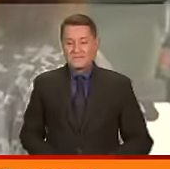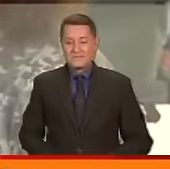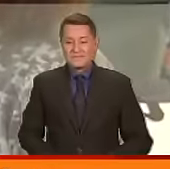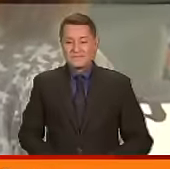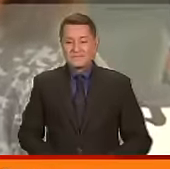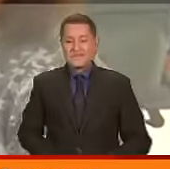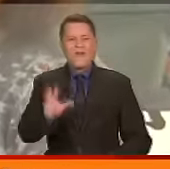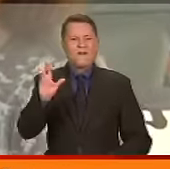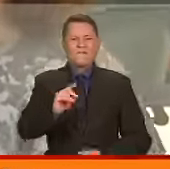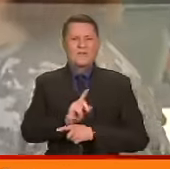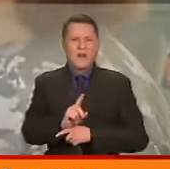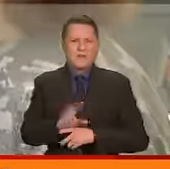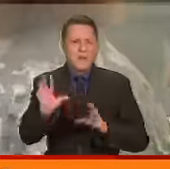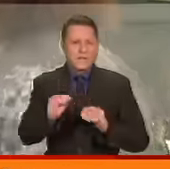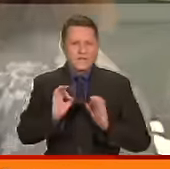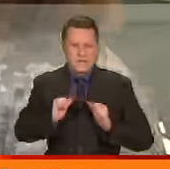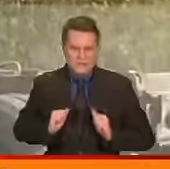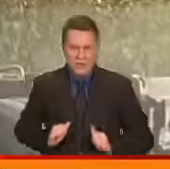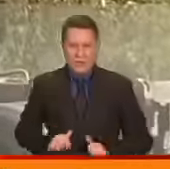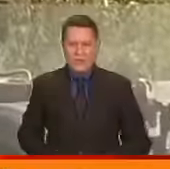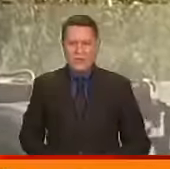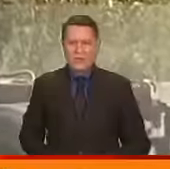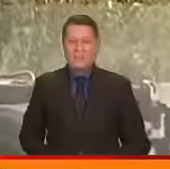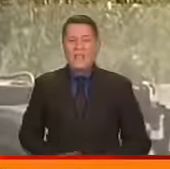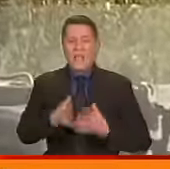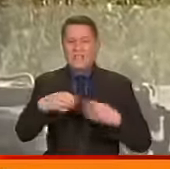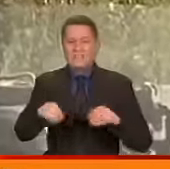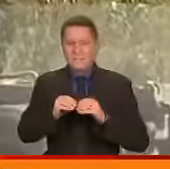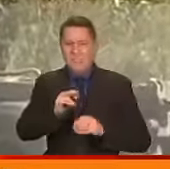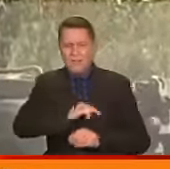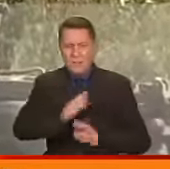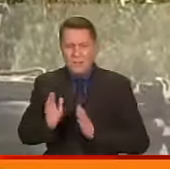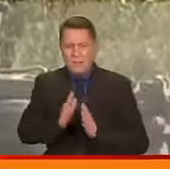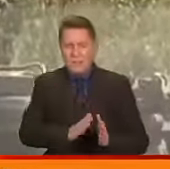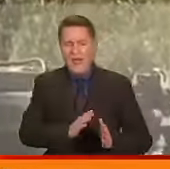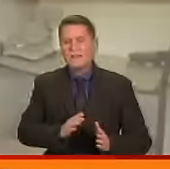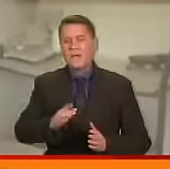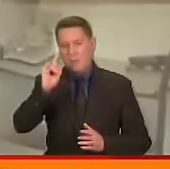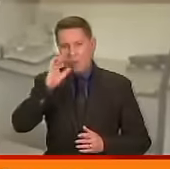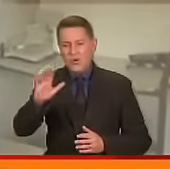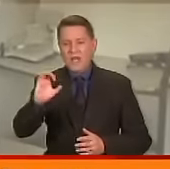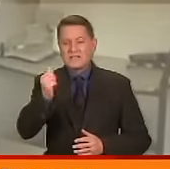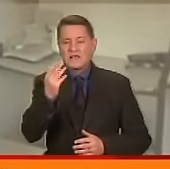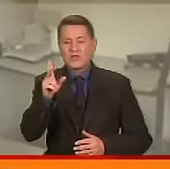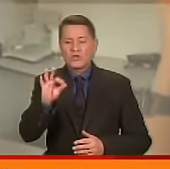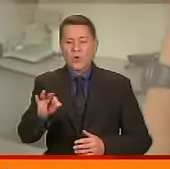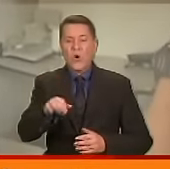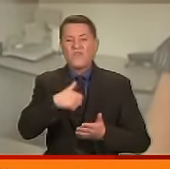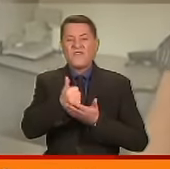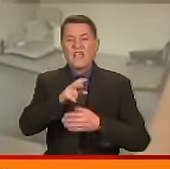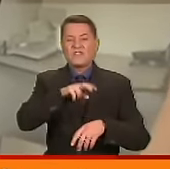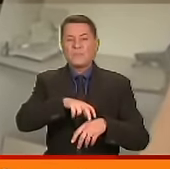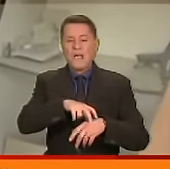Все нормально, все спокійно. Так, я призналася. Сімейні підряди на лінії фронту нині набули популярності. Сашко – начмет